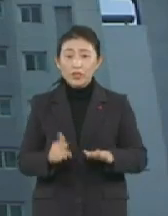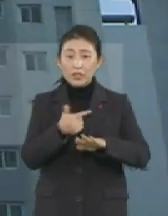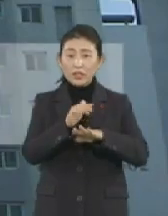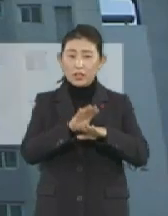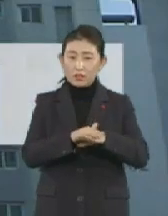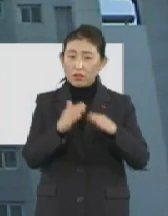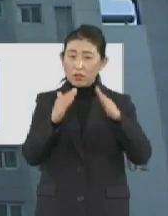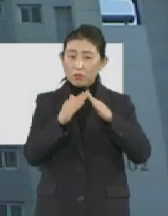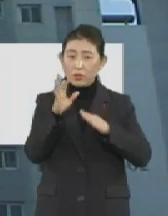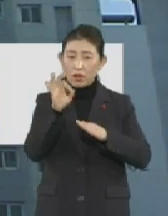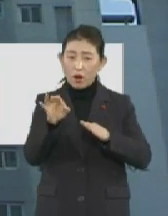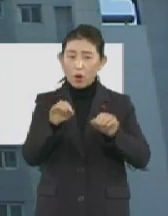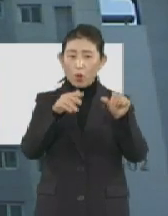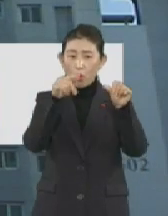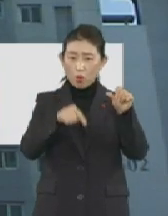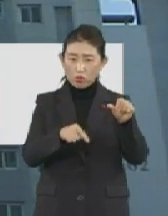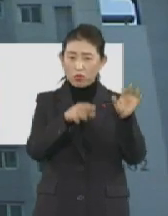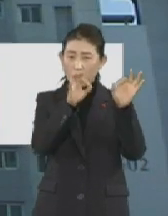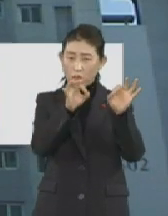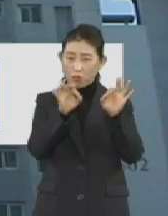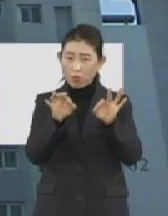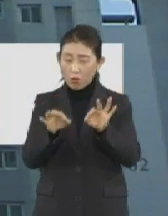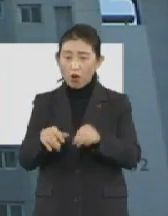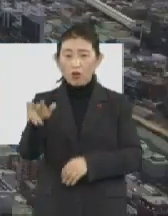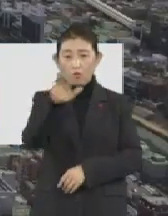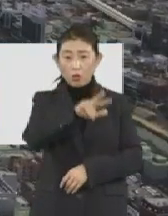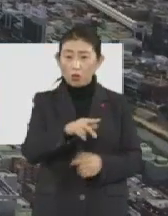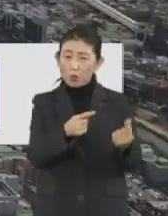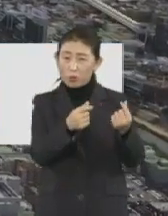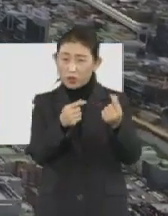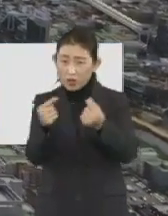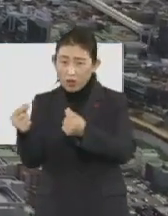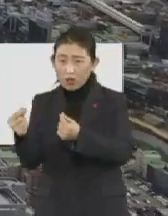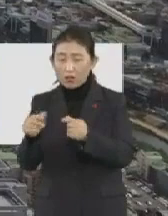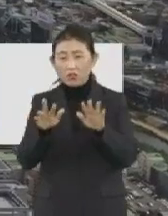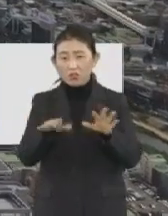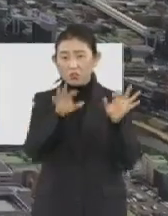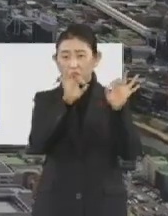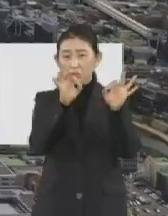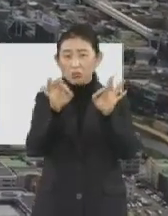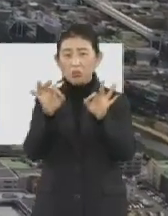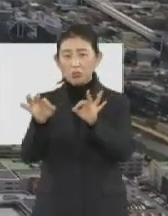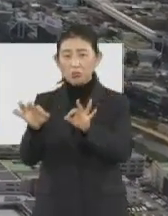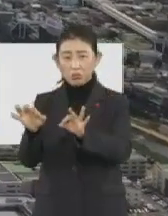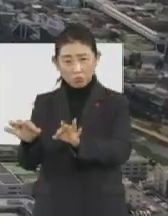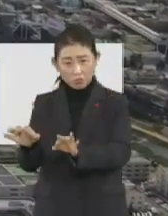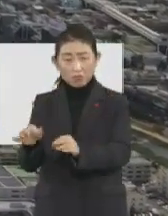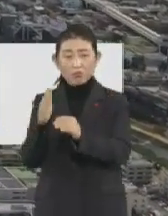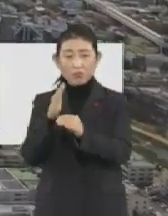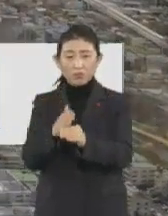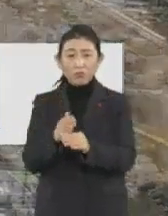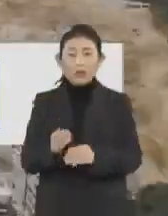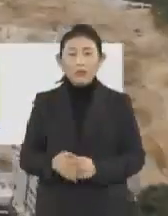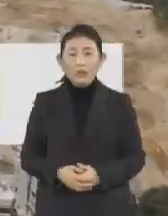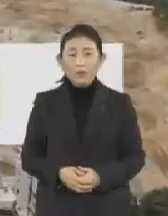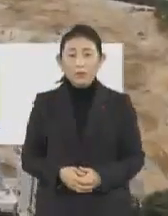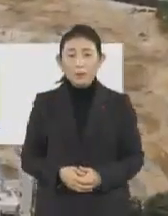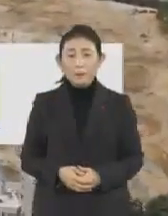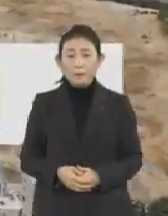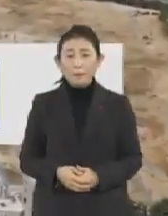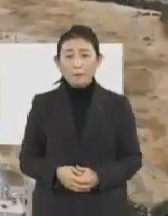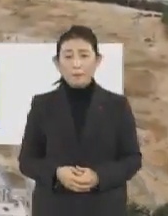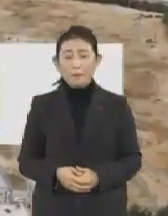보이도록 대전의 집 값이 5주 연속 하락하고 전국적으로도 수도권의 비롯한 하락 지역이 늘어나면서 주택 시장의 본격적인